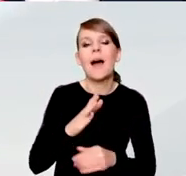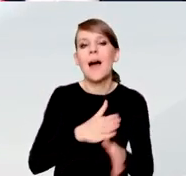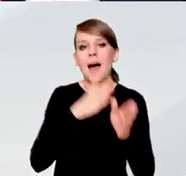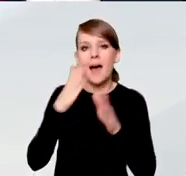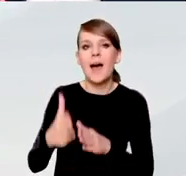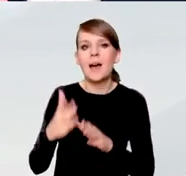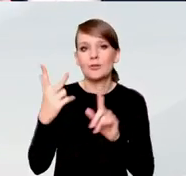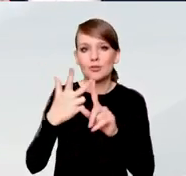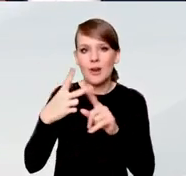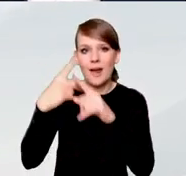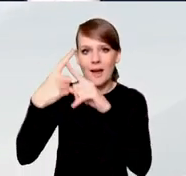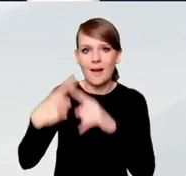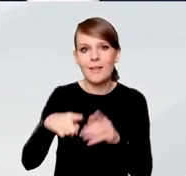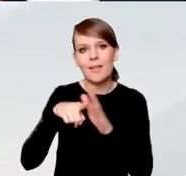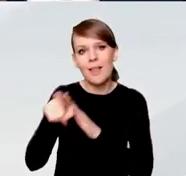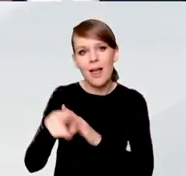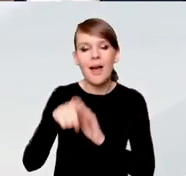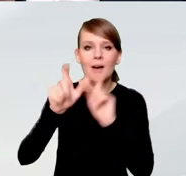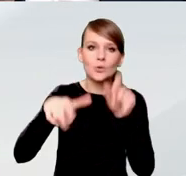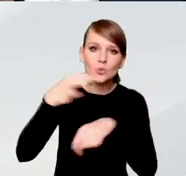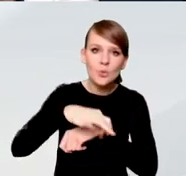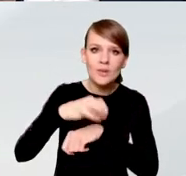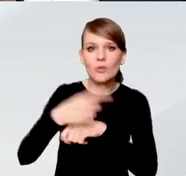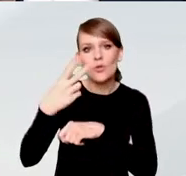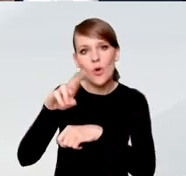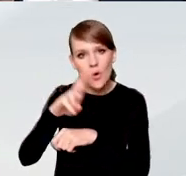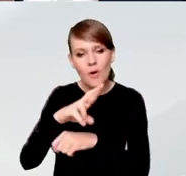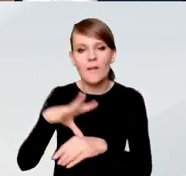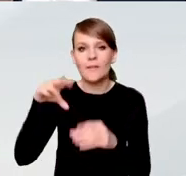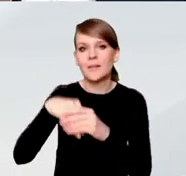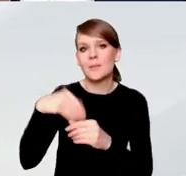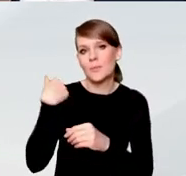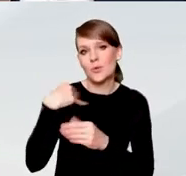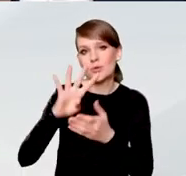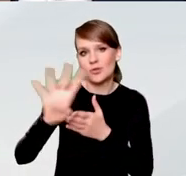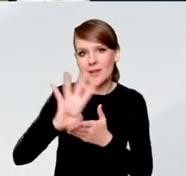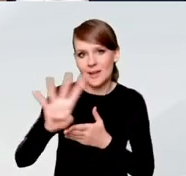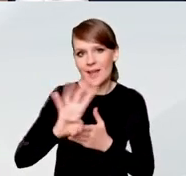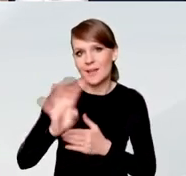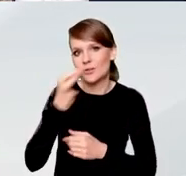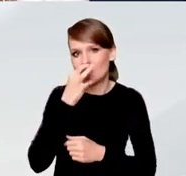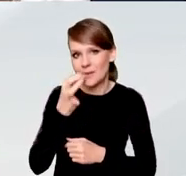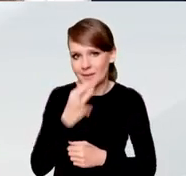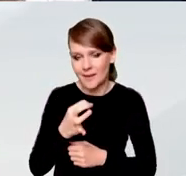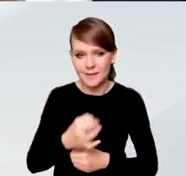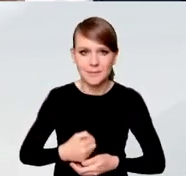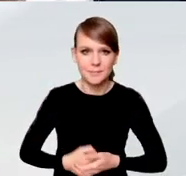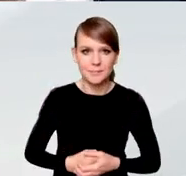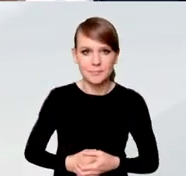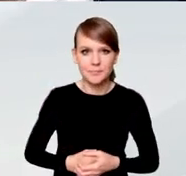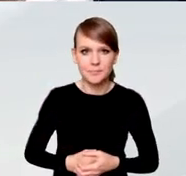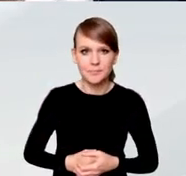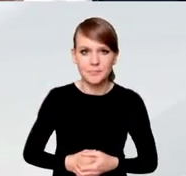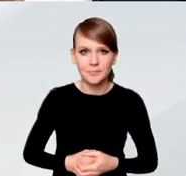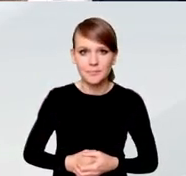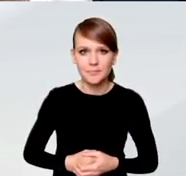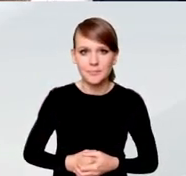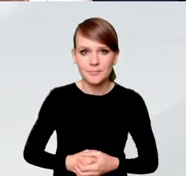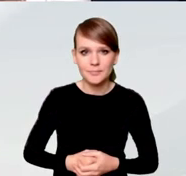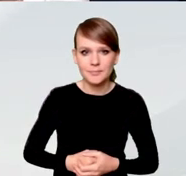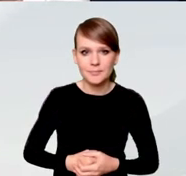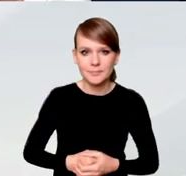skierowana do studentów i doktorantów obejmowała 14 pytań merytorycznych. Próbę